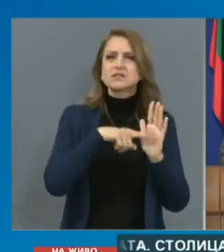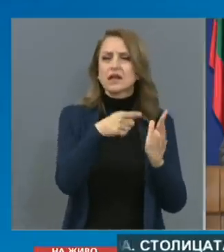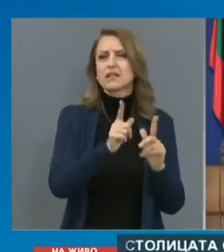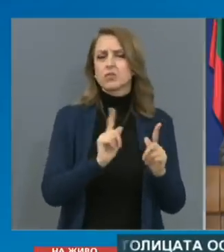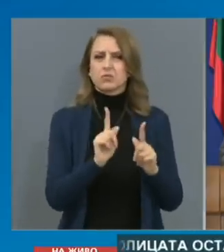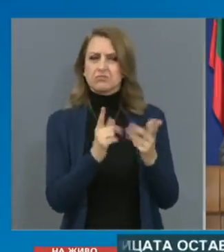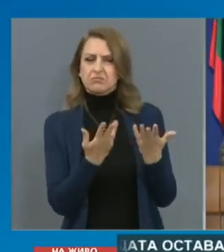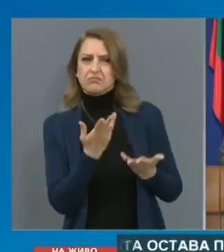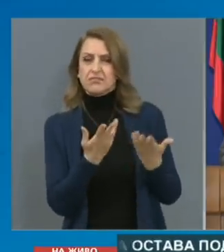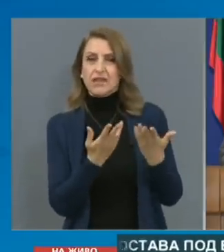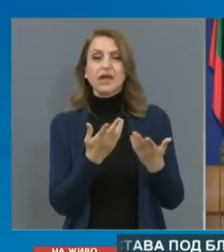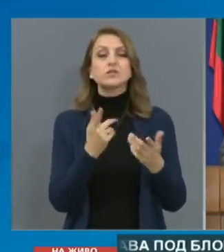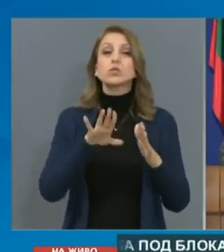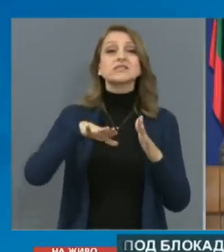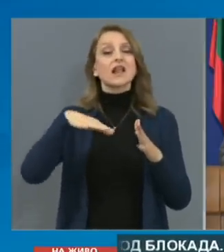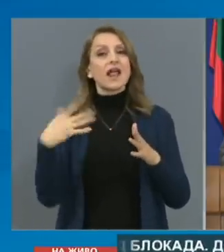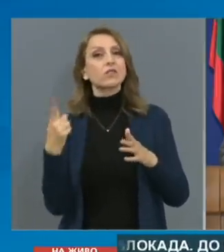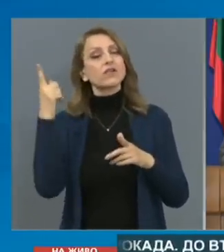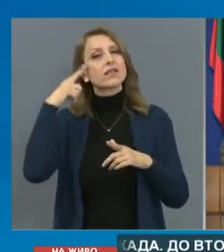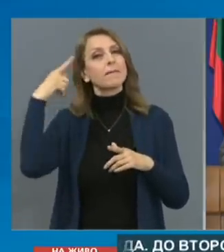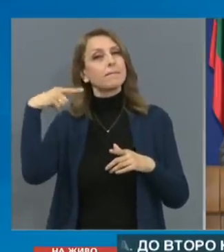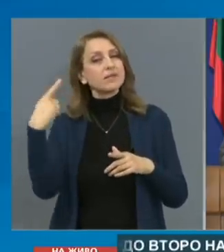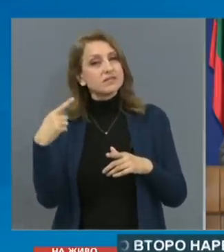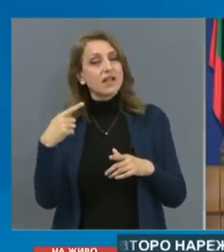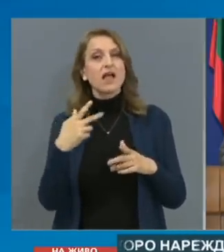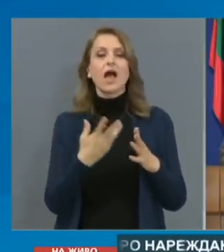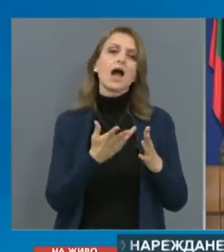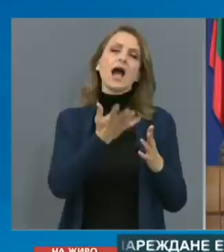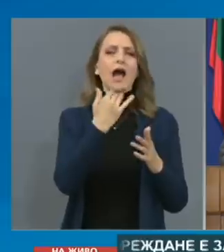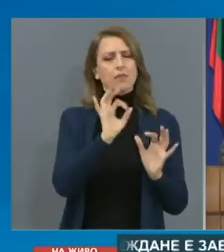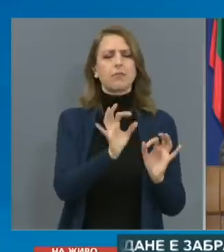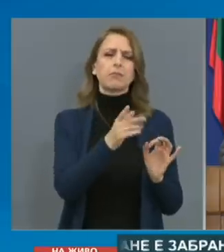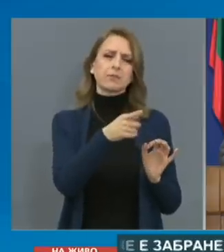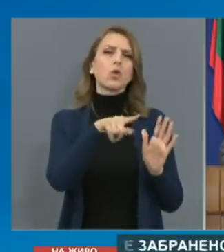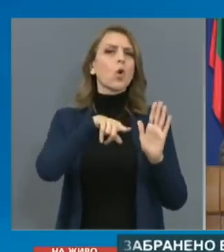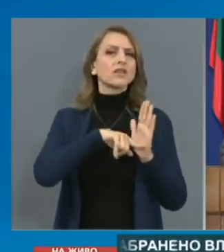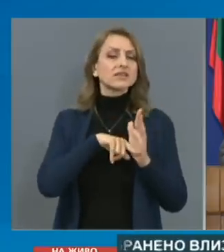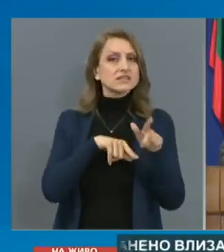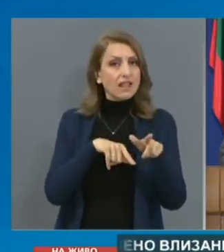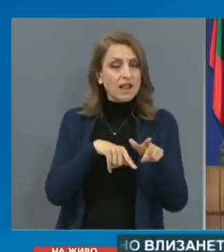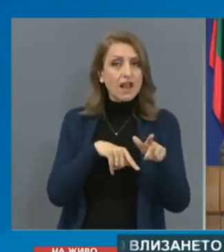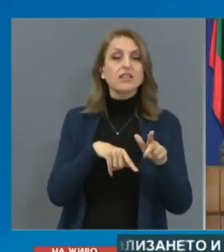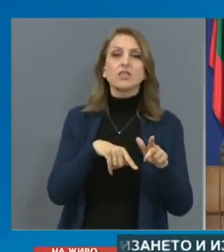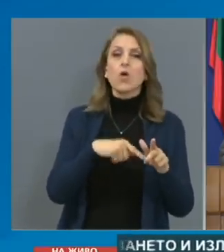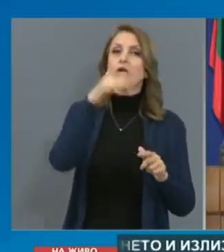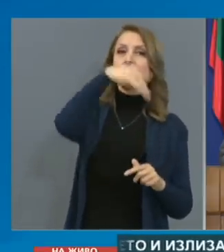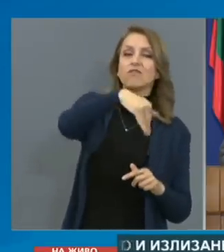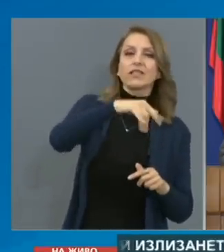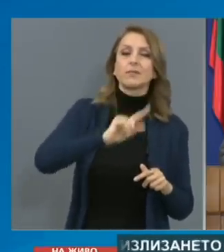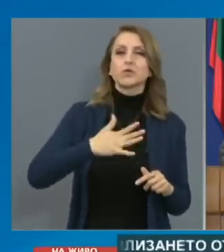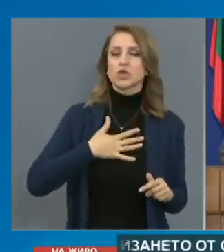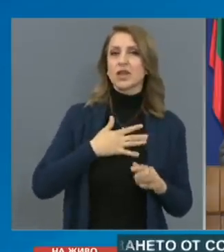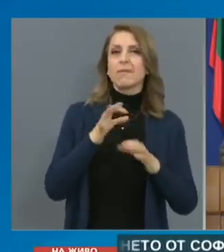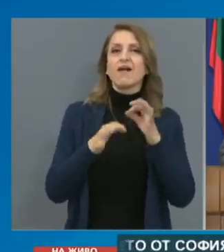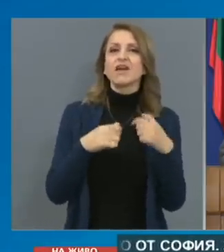Защото те след това развиват тезата, казват какво това като отрицателен. Той може да бъде вирусоносител. Това,